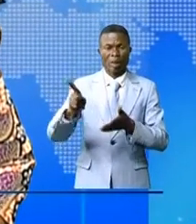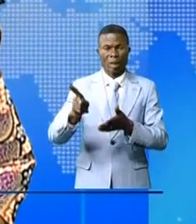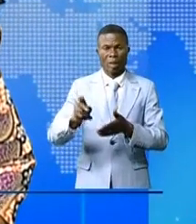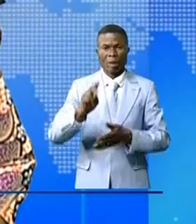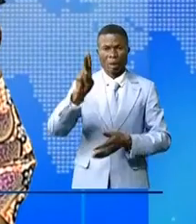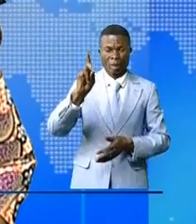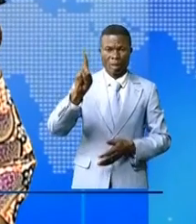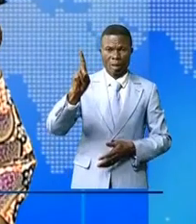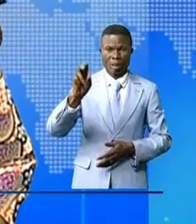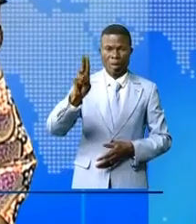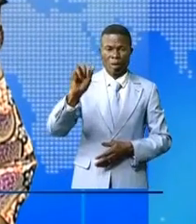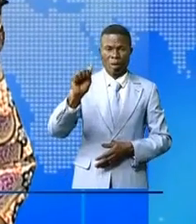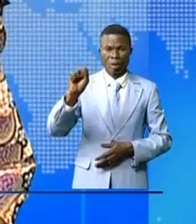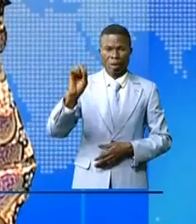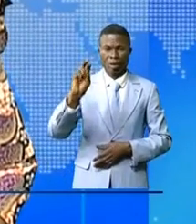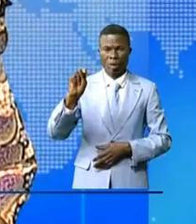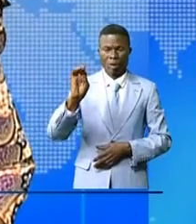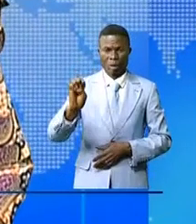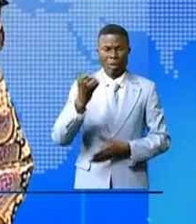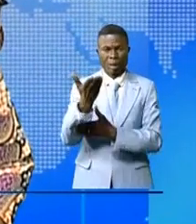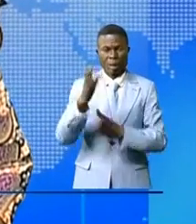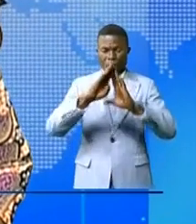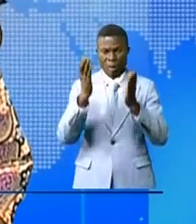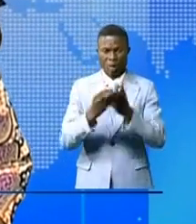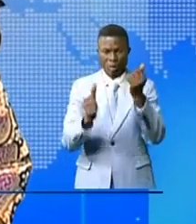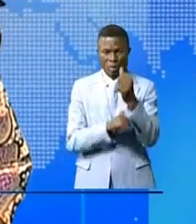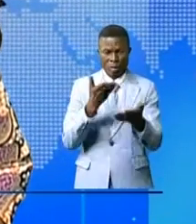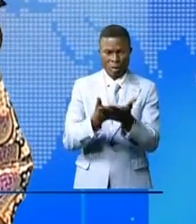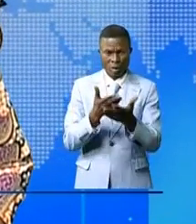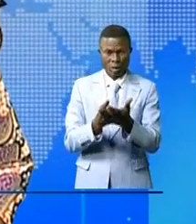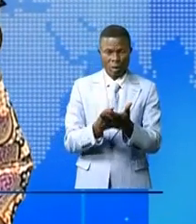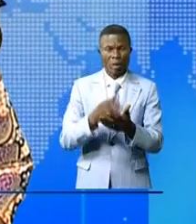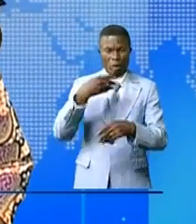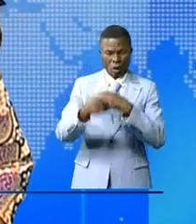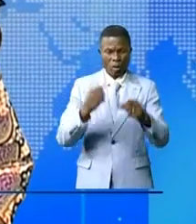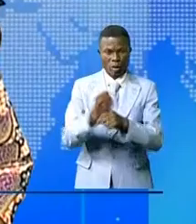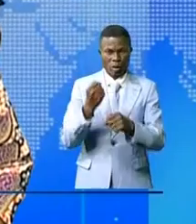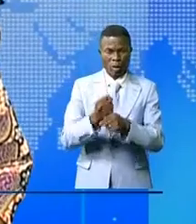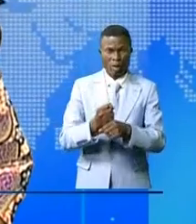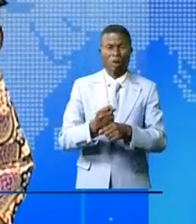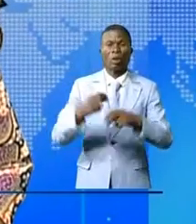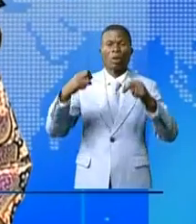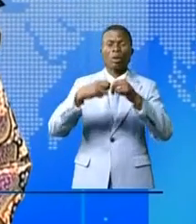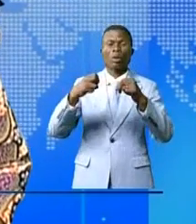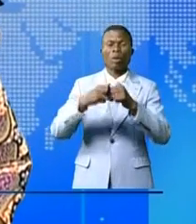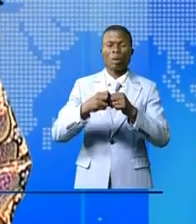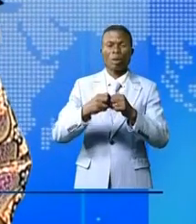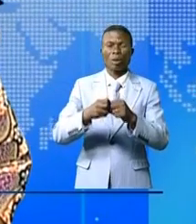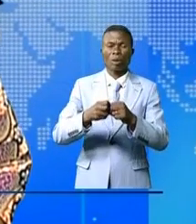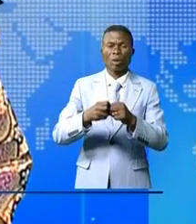douane et accises porte à la connaissance des usagers de la douane qu'elle procédera aux travaux sur les réseaux électriques desservant